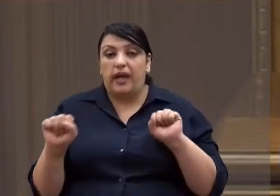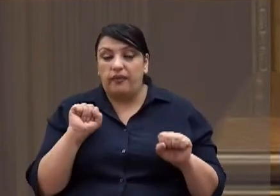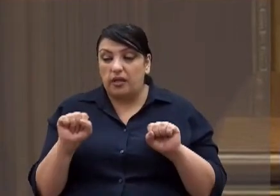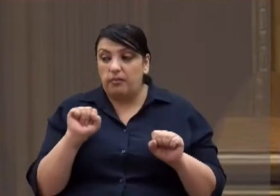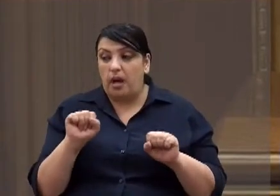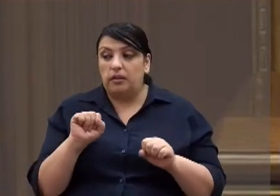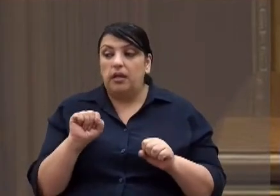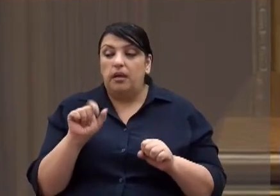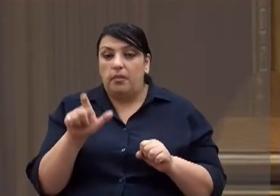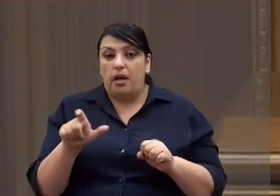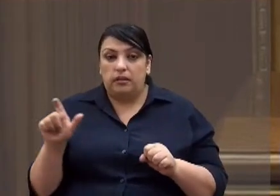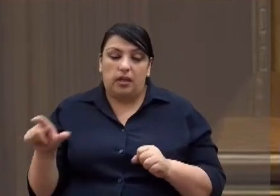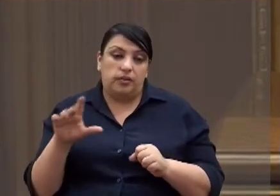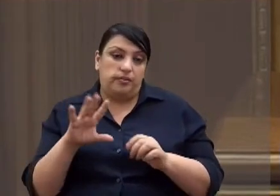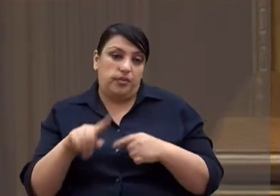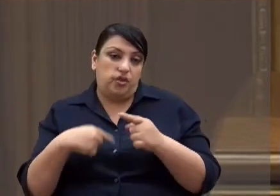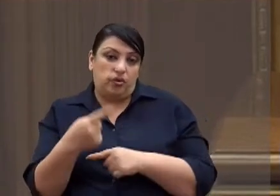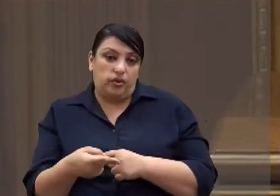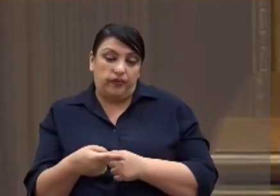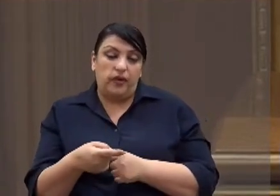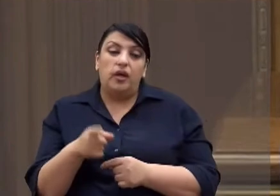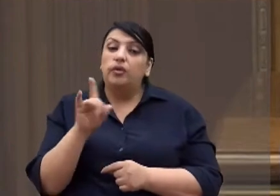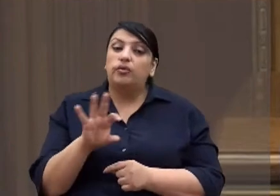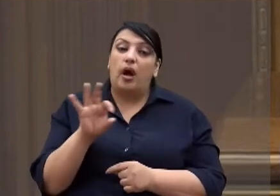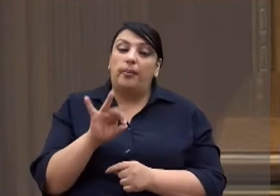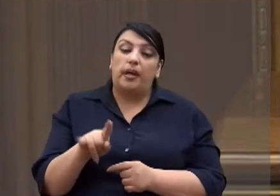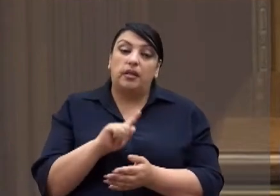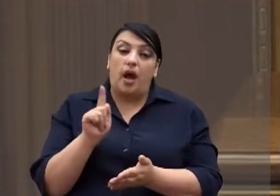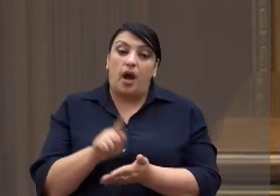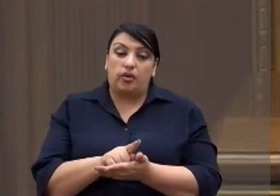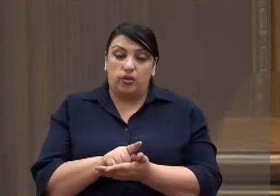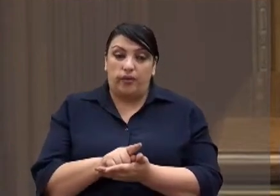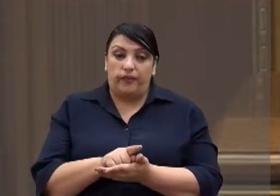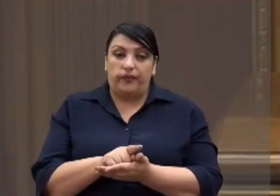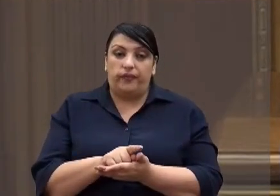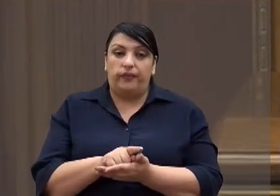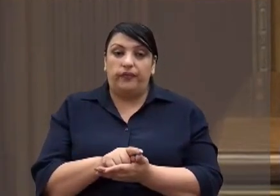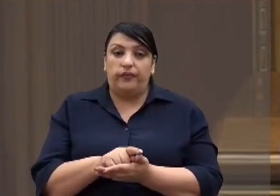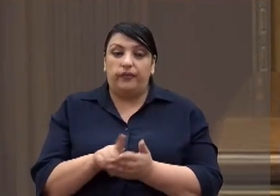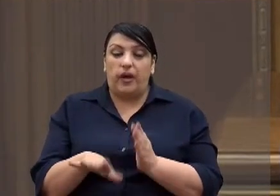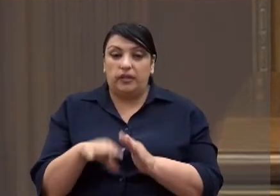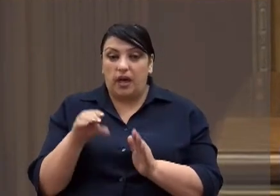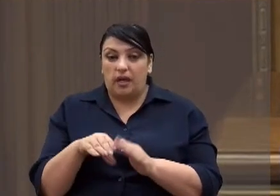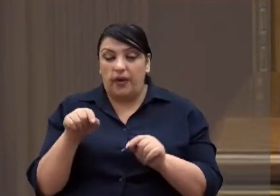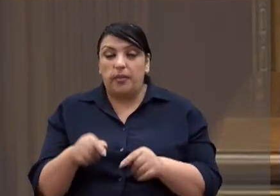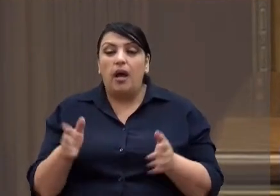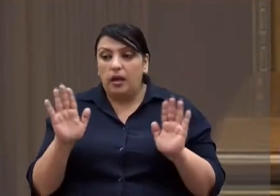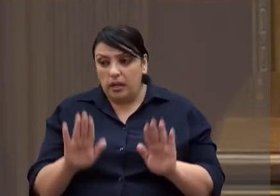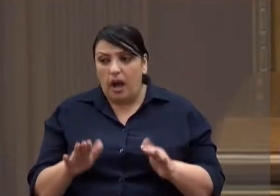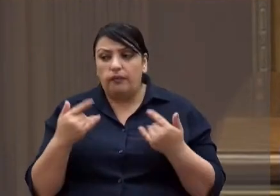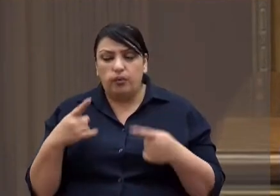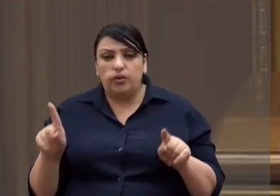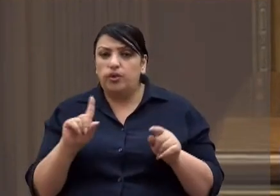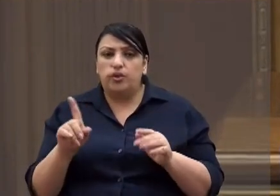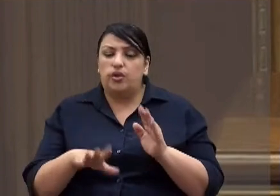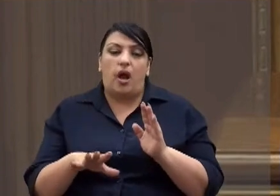միջոցով։ Ինչու այս հարցով հանրաքվե, որովհետև էլ որ հարցով, էլ որ հարցն